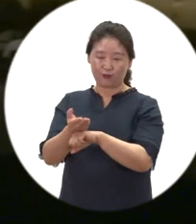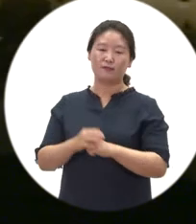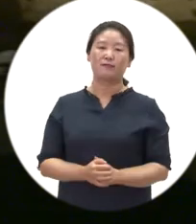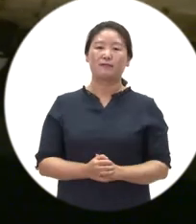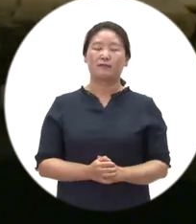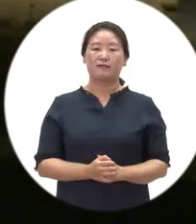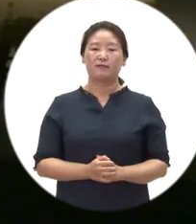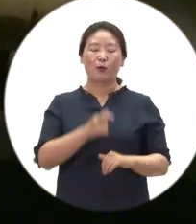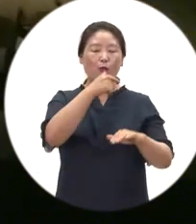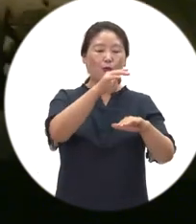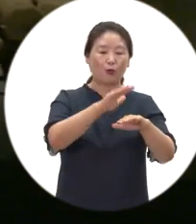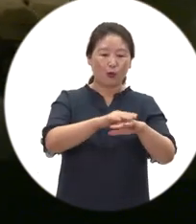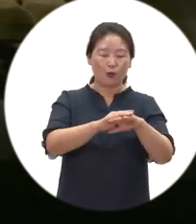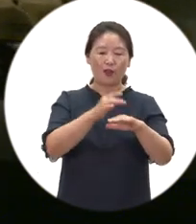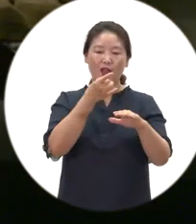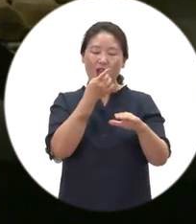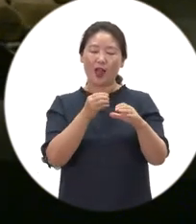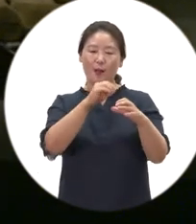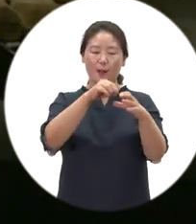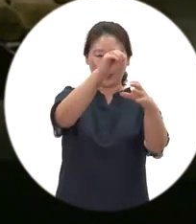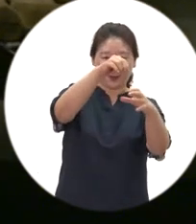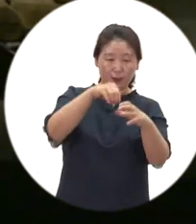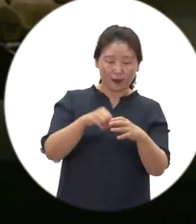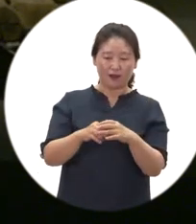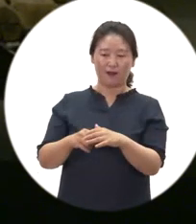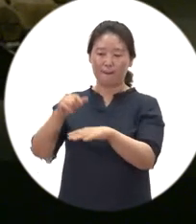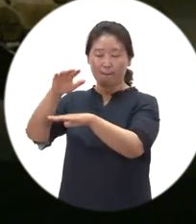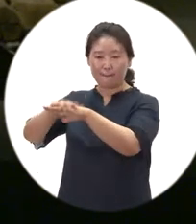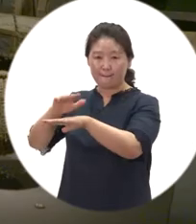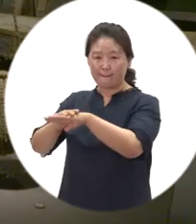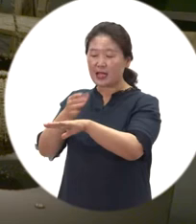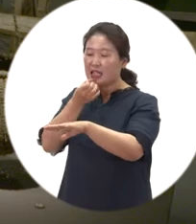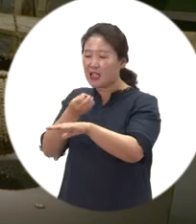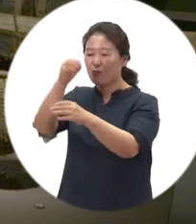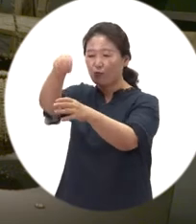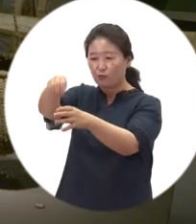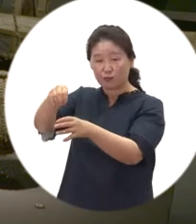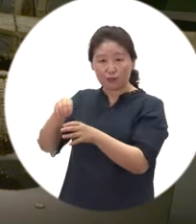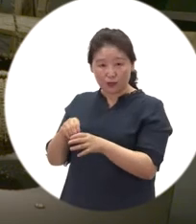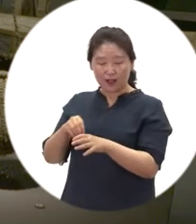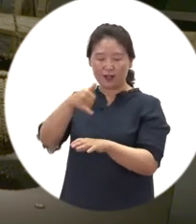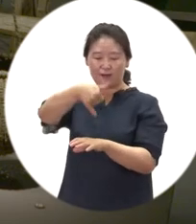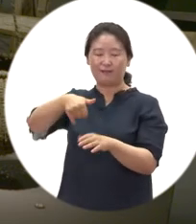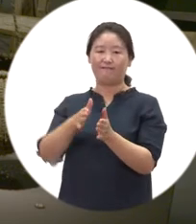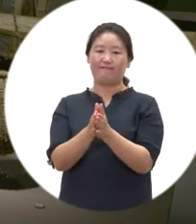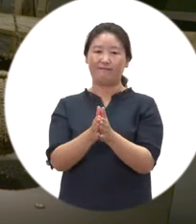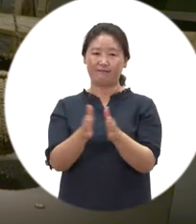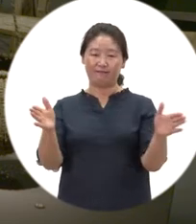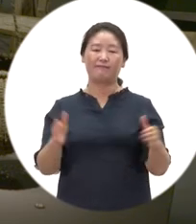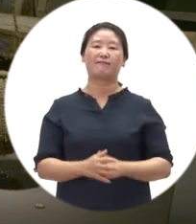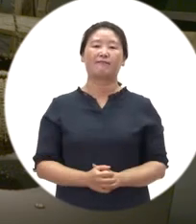북돋습니다. 논에서는 못자리판을 만들고 볍씨를 뿌리며 밭에서는 씨앗을 심고 본격적으로 작물 재배를